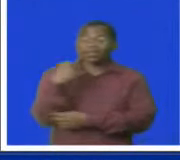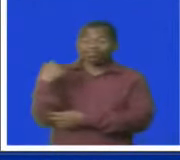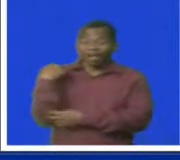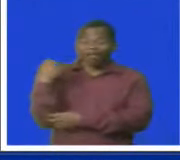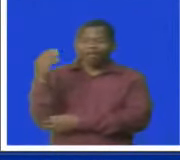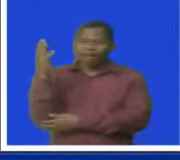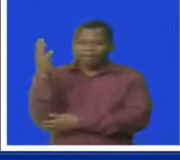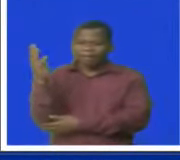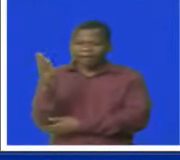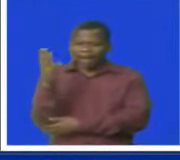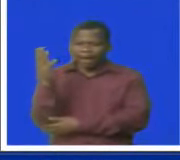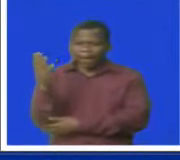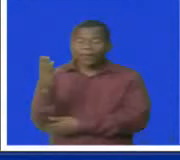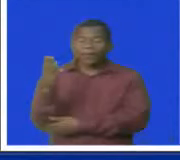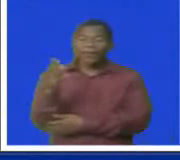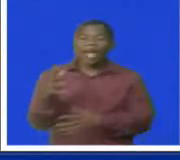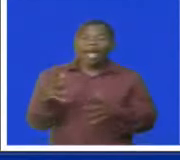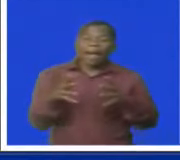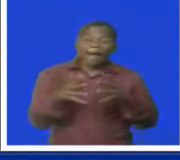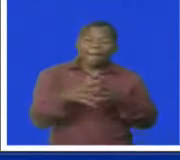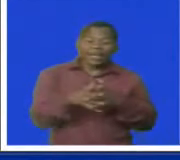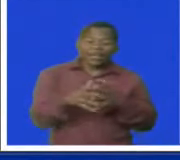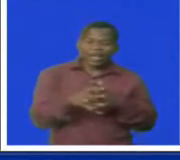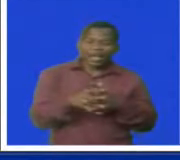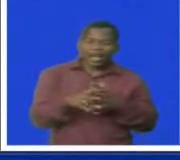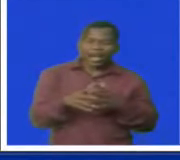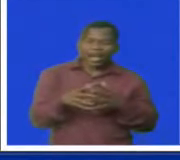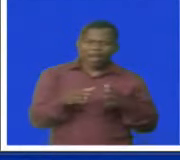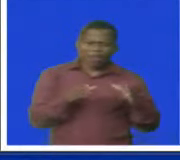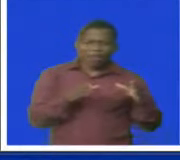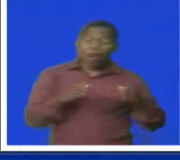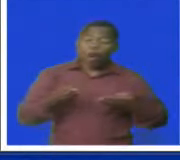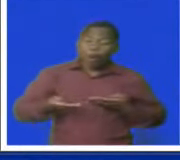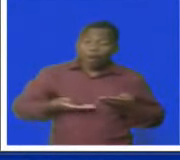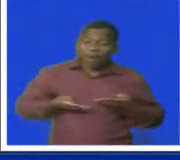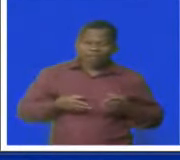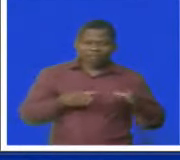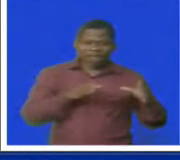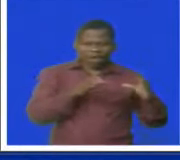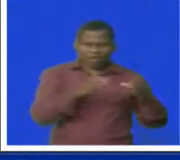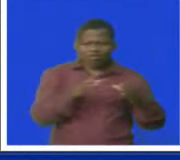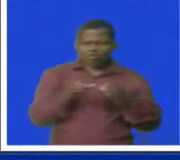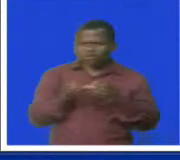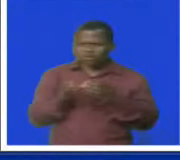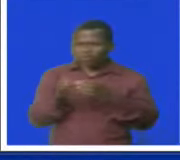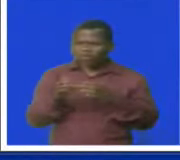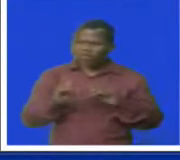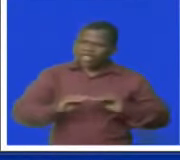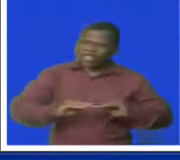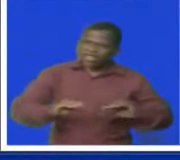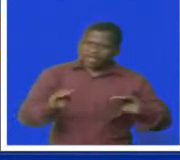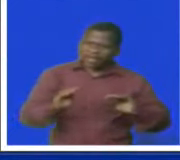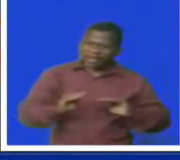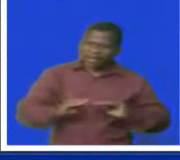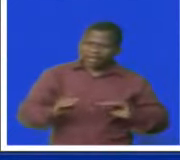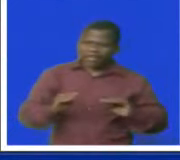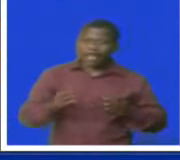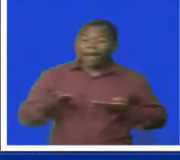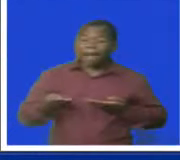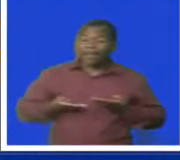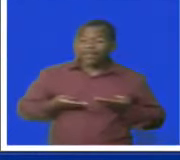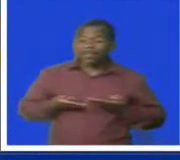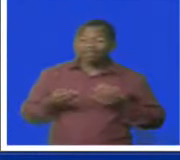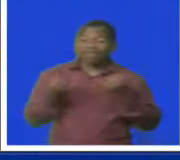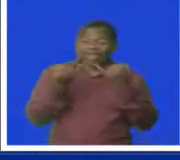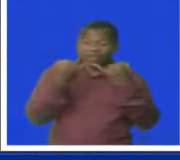business iCapacity Building Project on Grassroots Women emhlanganweni lobobanjelwe ehotela le Mountain Inn